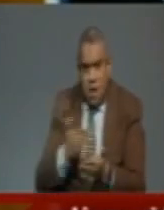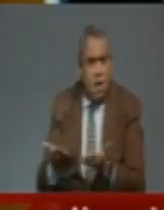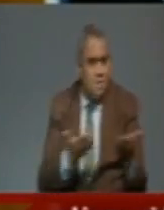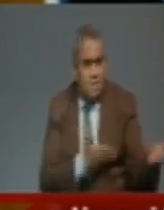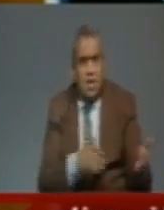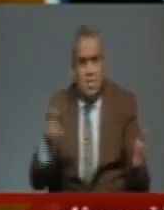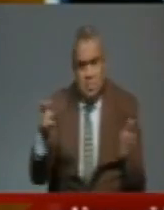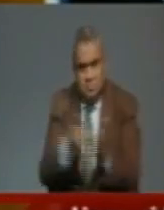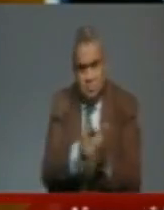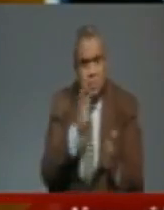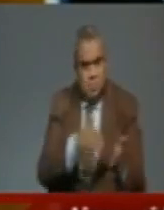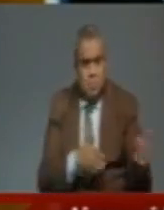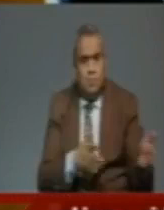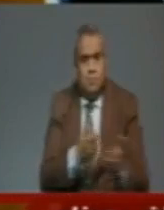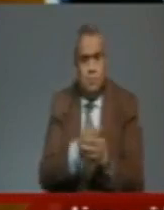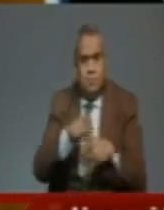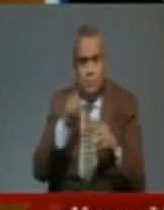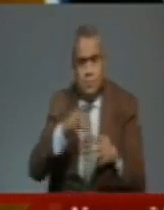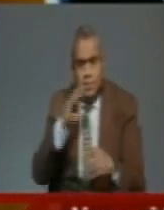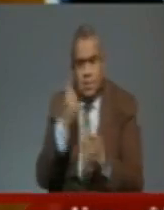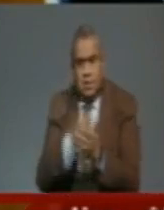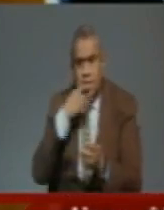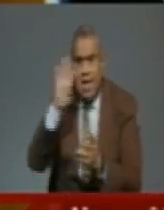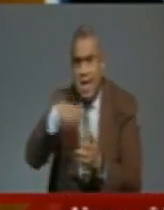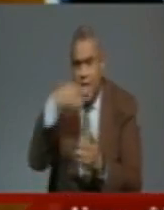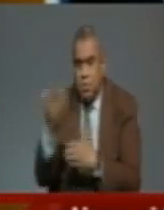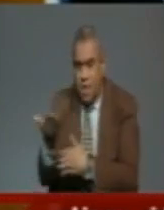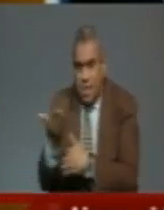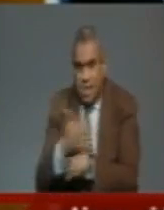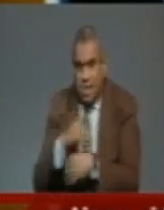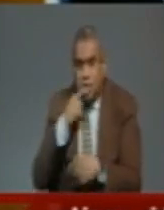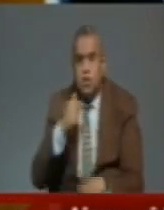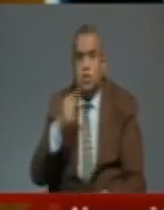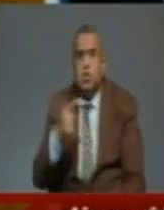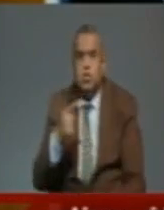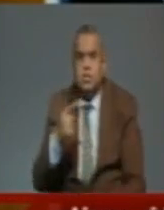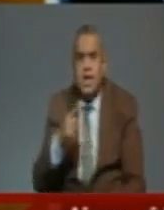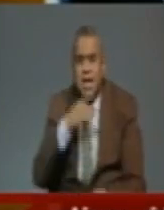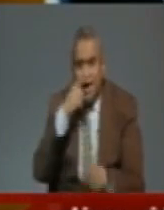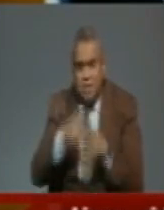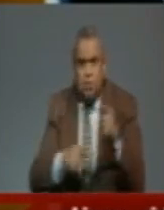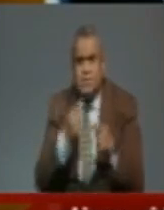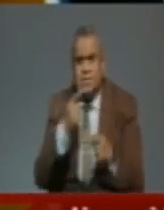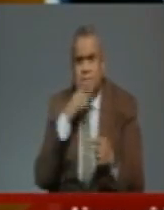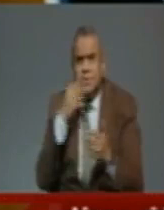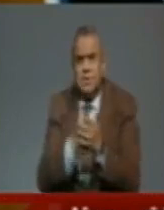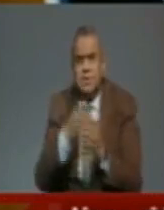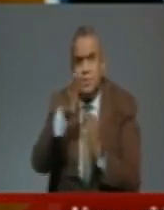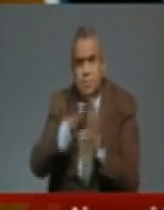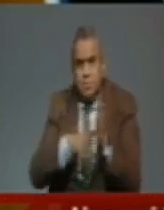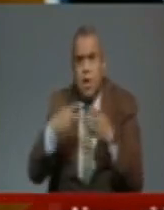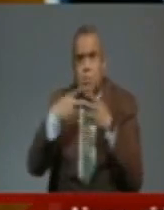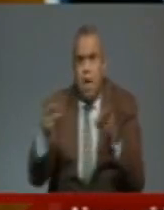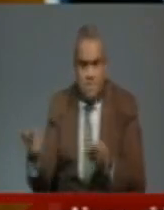يقدر بالكارت او بالجدول اللي هو بيقدمه خلال نص ساعه، خلال نص ساعه فقط بياخد تصديق بالدخول.